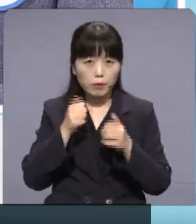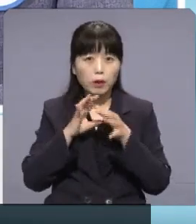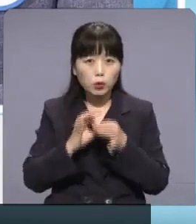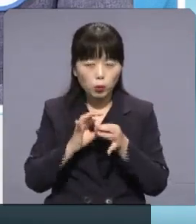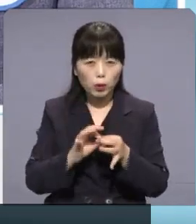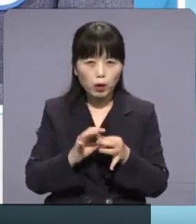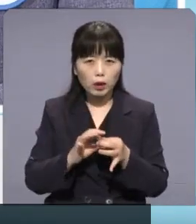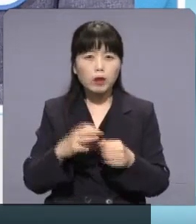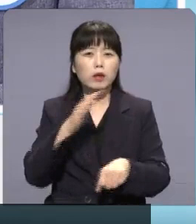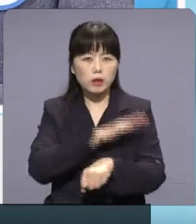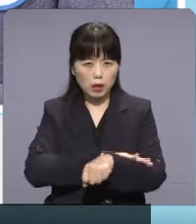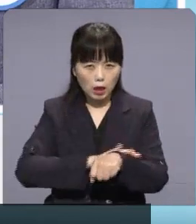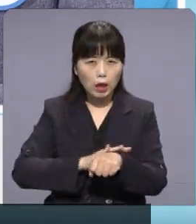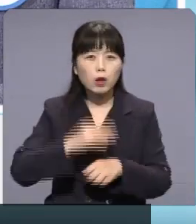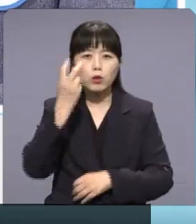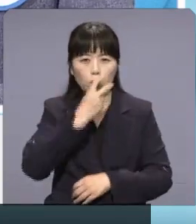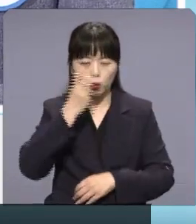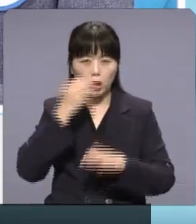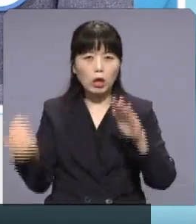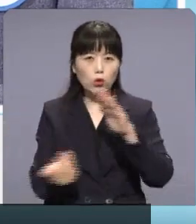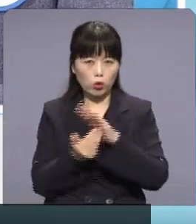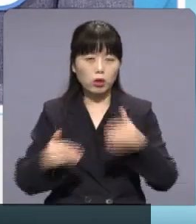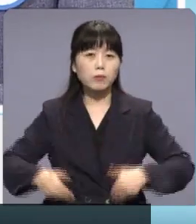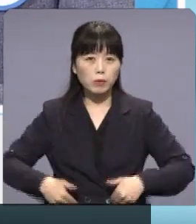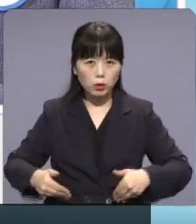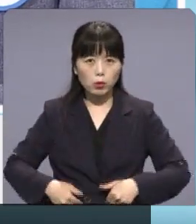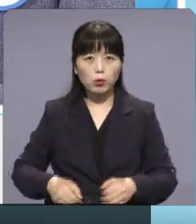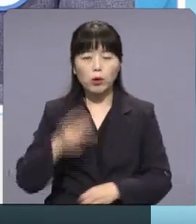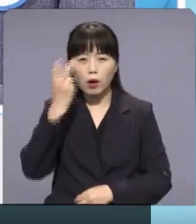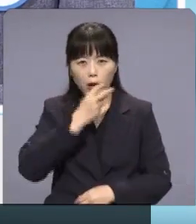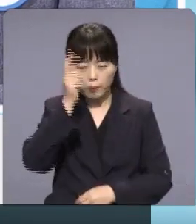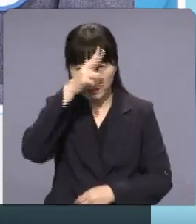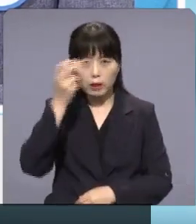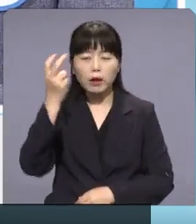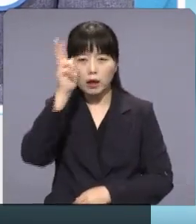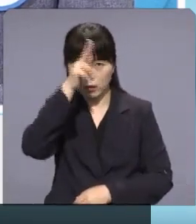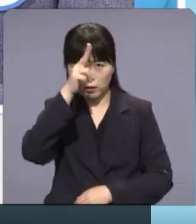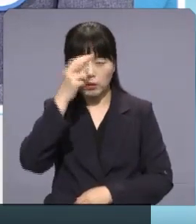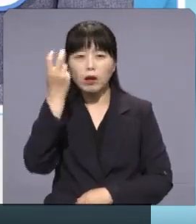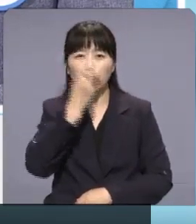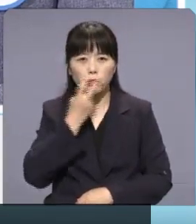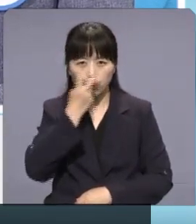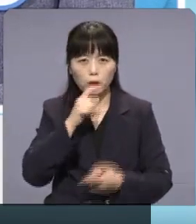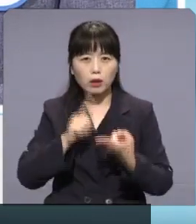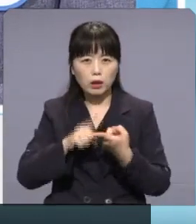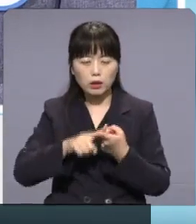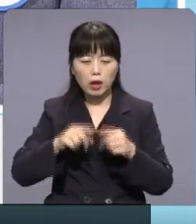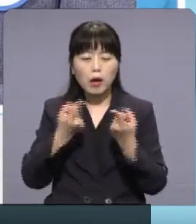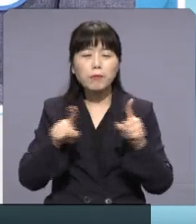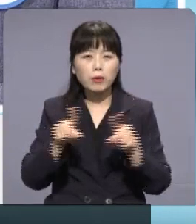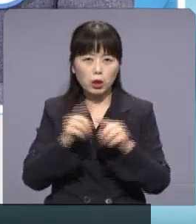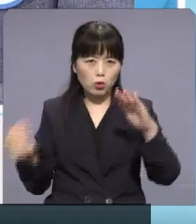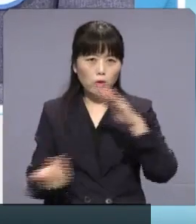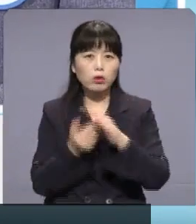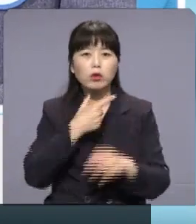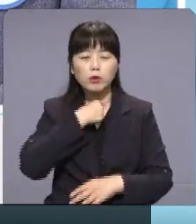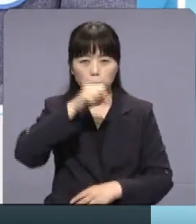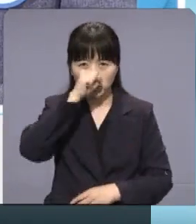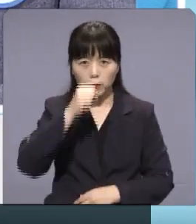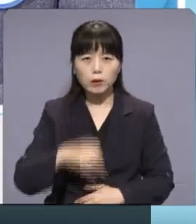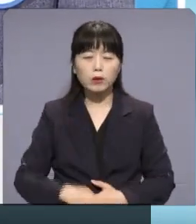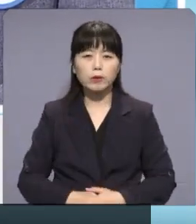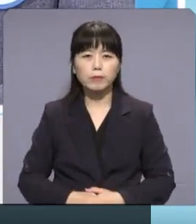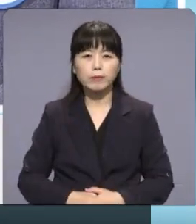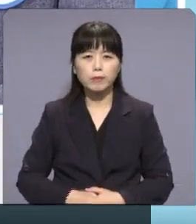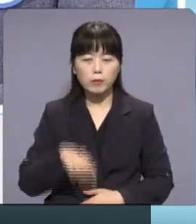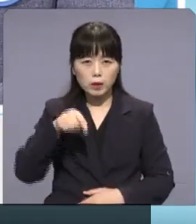제대로 된 좀 예. 조사가 이루어져야 될 것 같고요. 네. 검찰과 경찰 수사도 좀 함께 이루어졌으면 좋겠다. 그래서